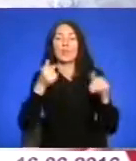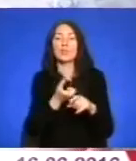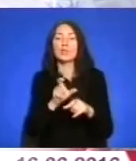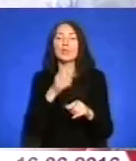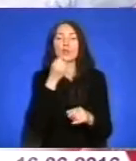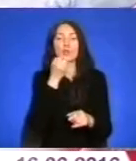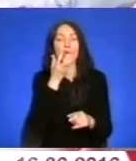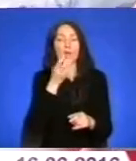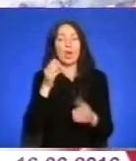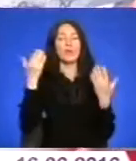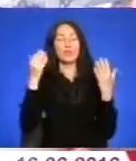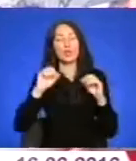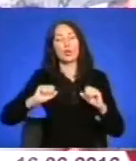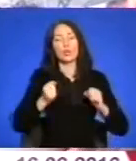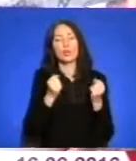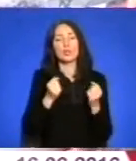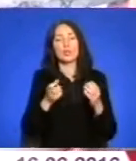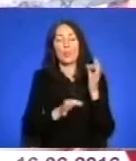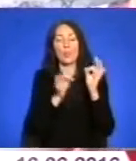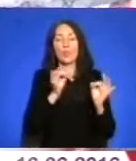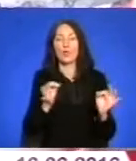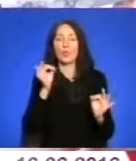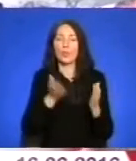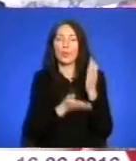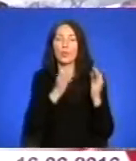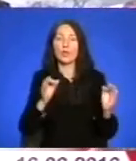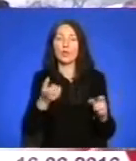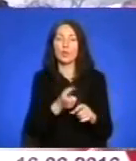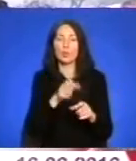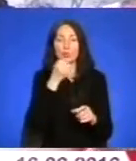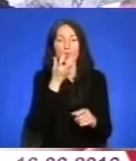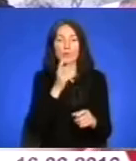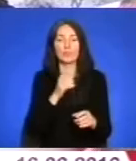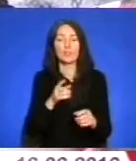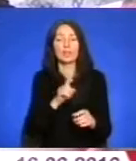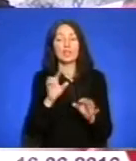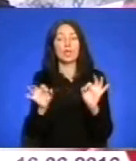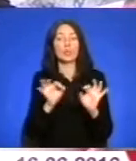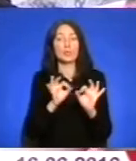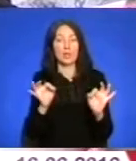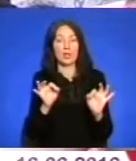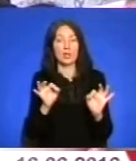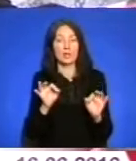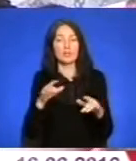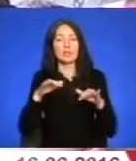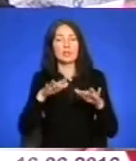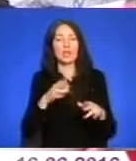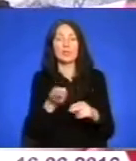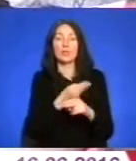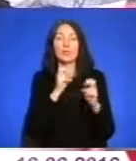Відпочинок, друзі, природа – справді добре. Чи розповідали якісь, можливо, чи знаєте ви про заходи